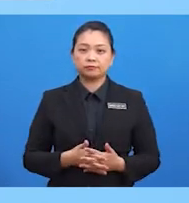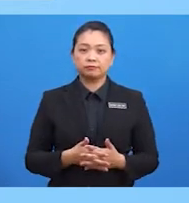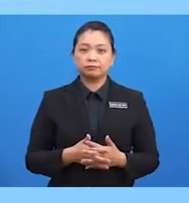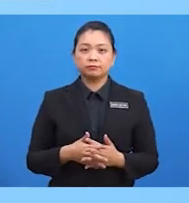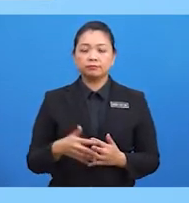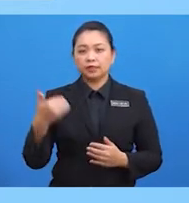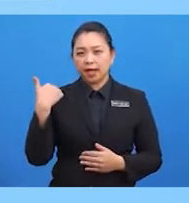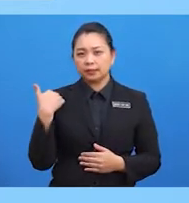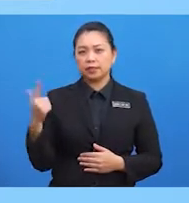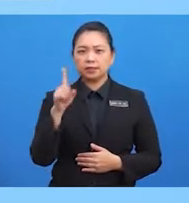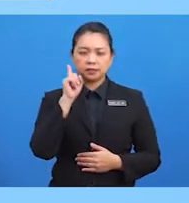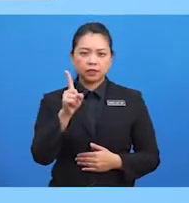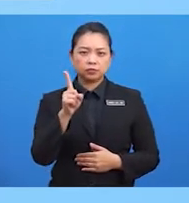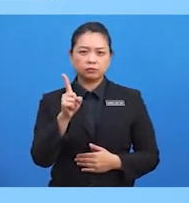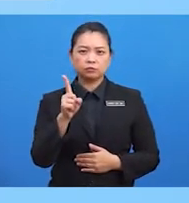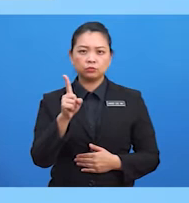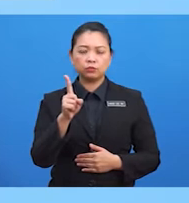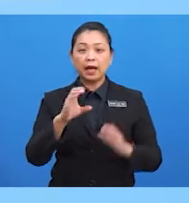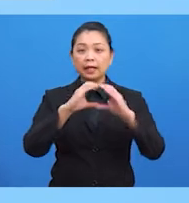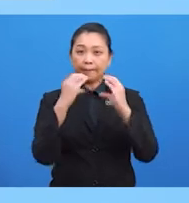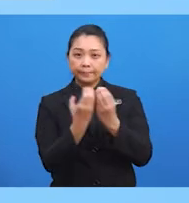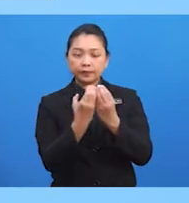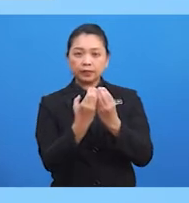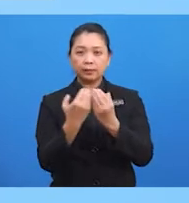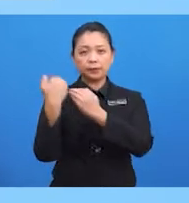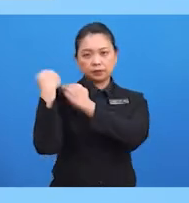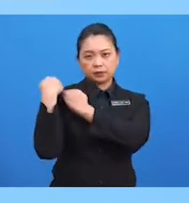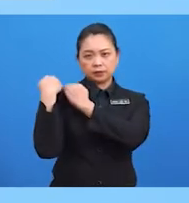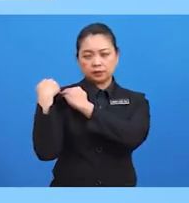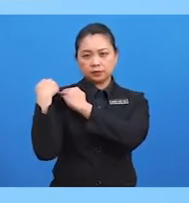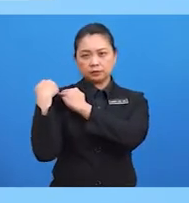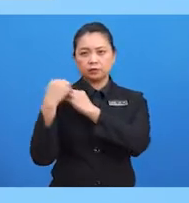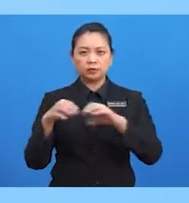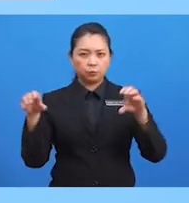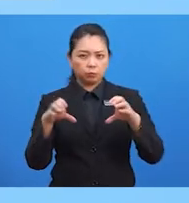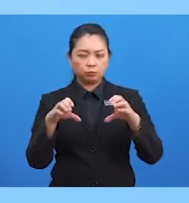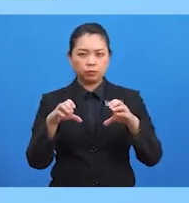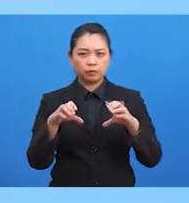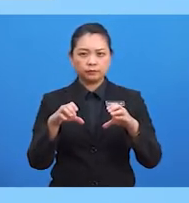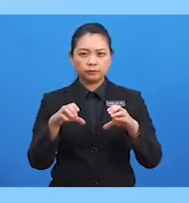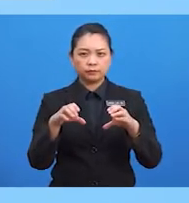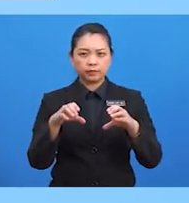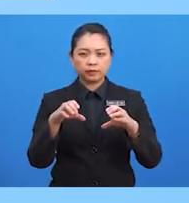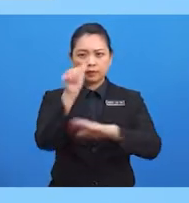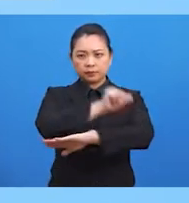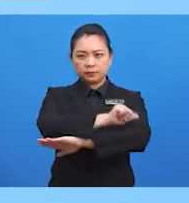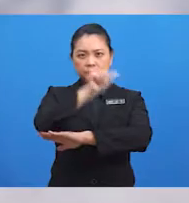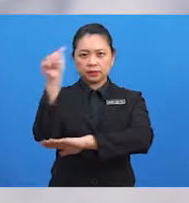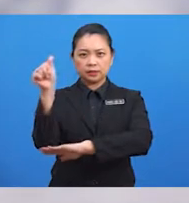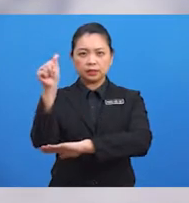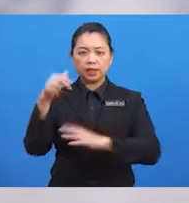Merupakan sebuah badan yang bertanggungjawab mengelola program angkasa lepas Amerika